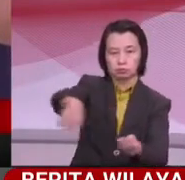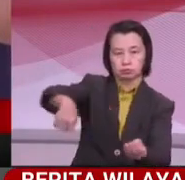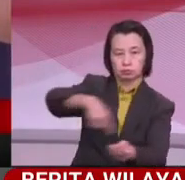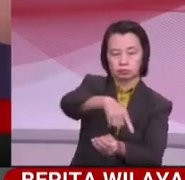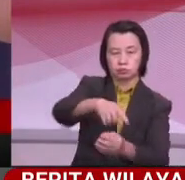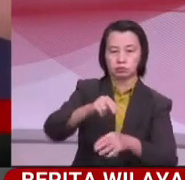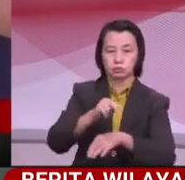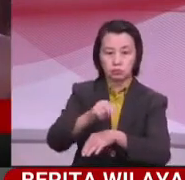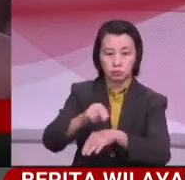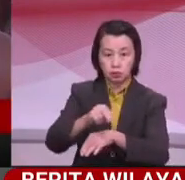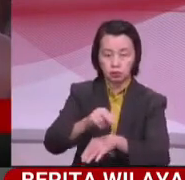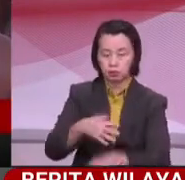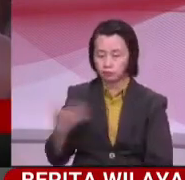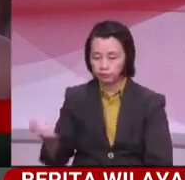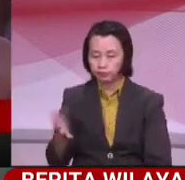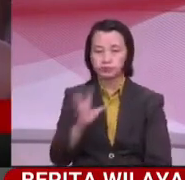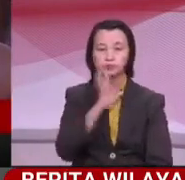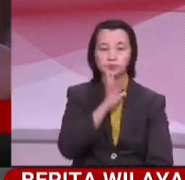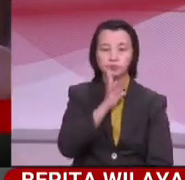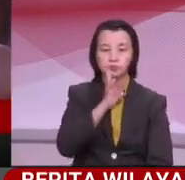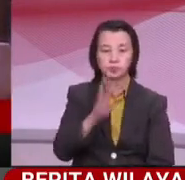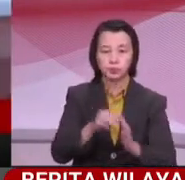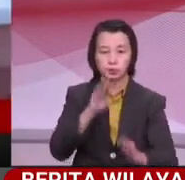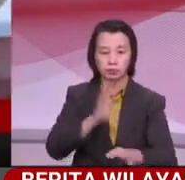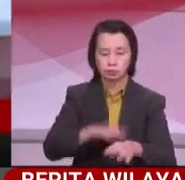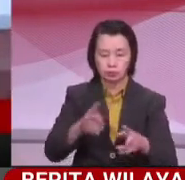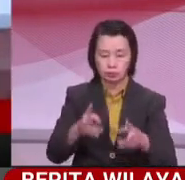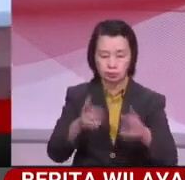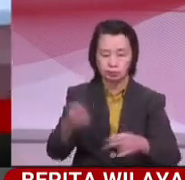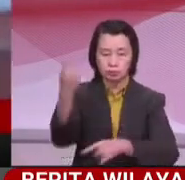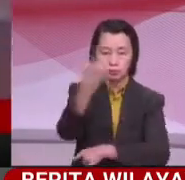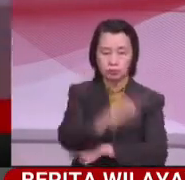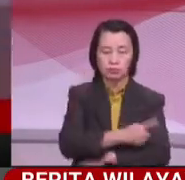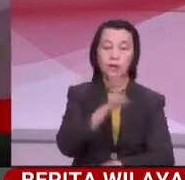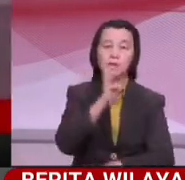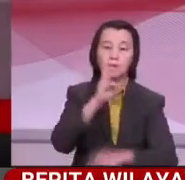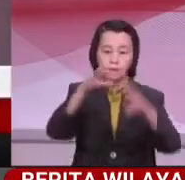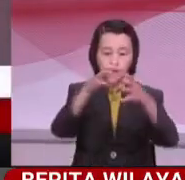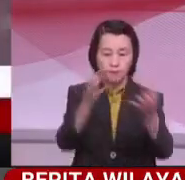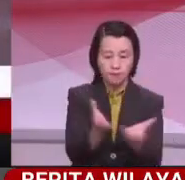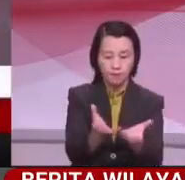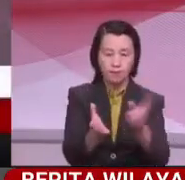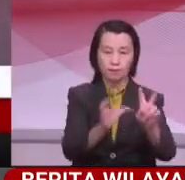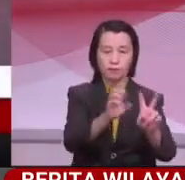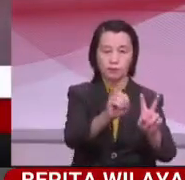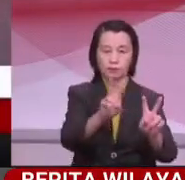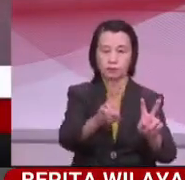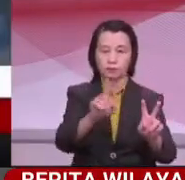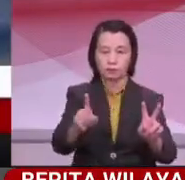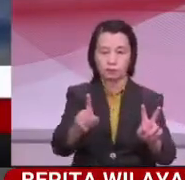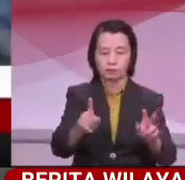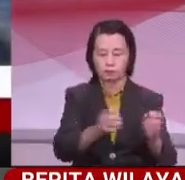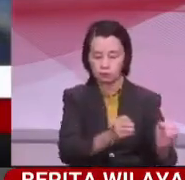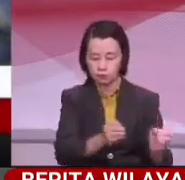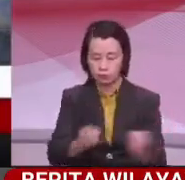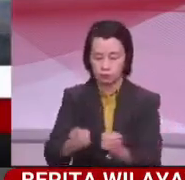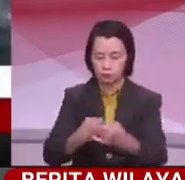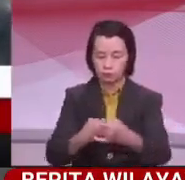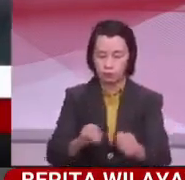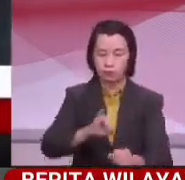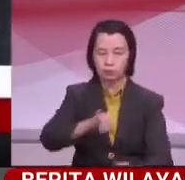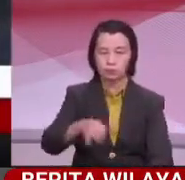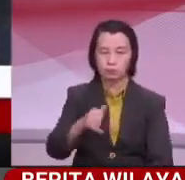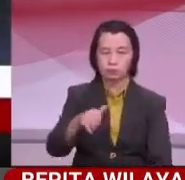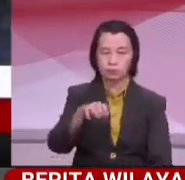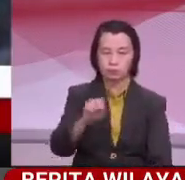semulajadi Beliau berkata demikian ketika melancarkan hari air sedunia 2012 satu anjuran jabatan